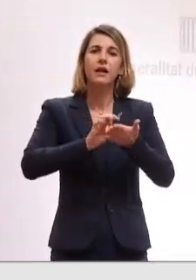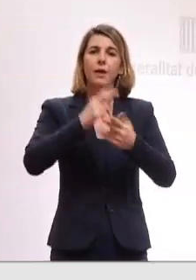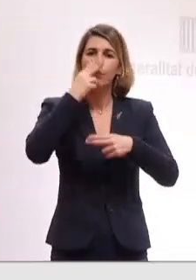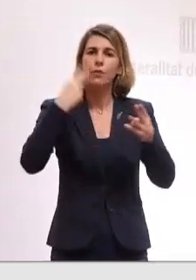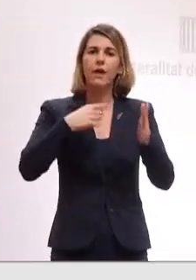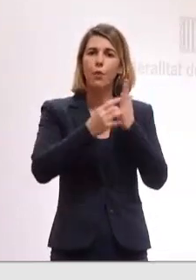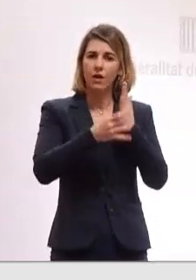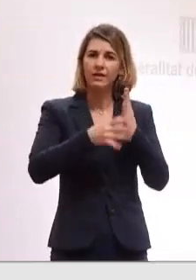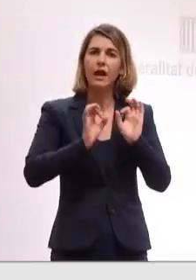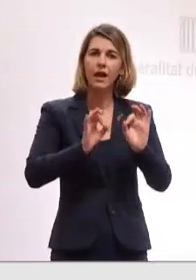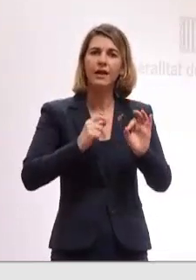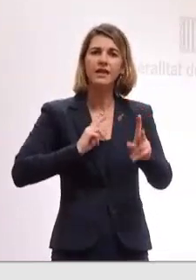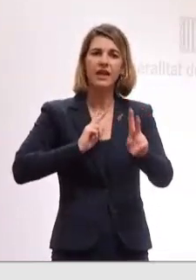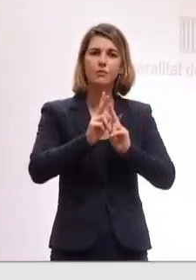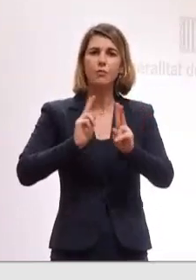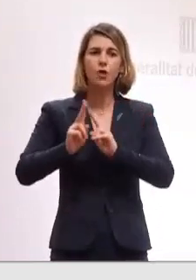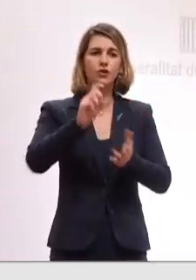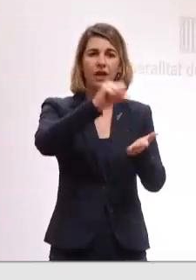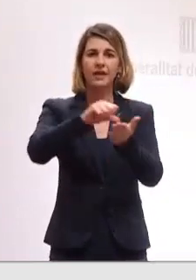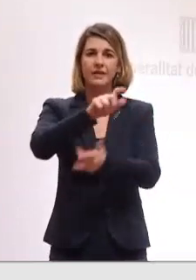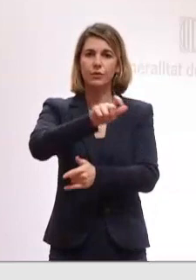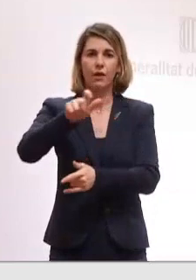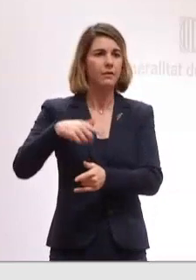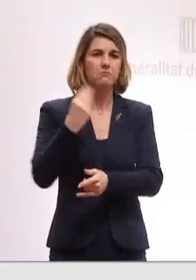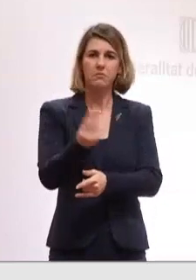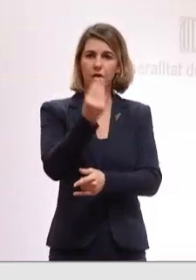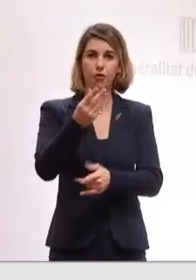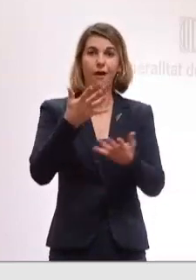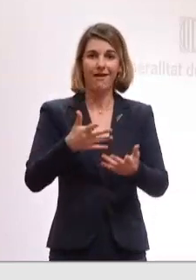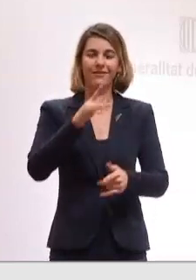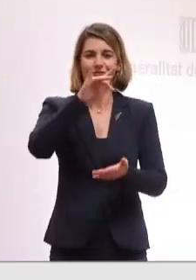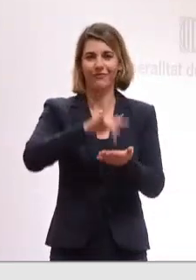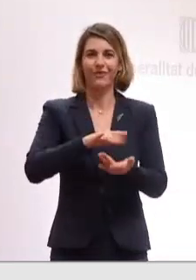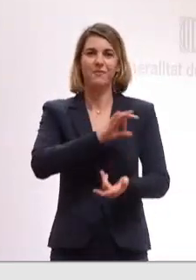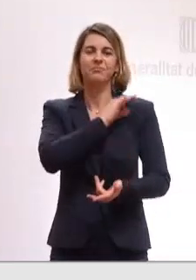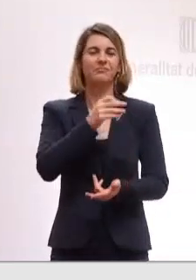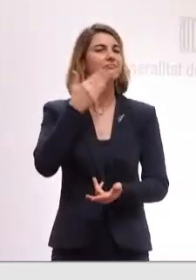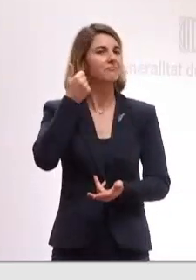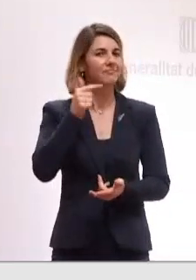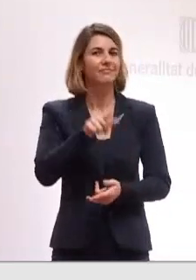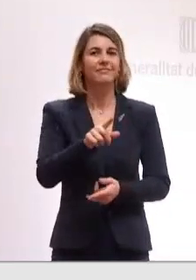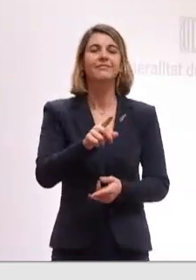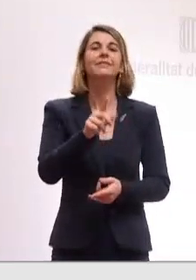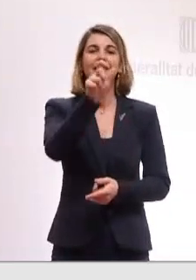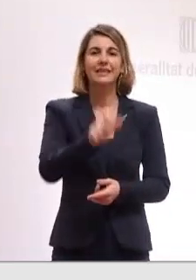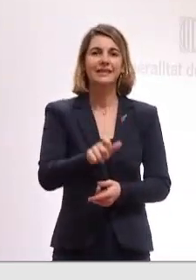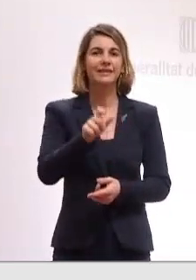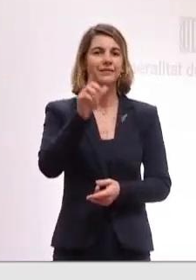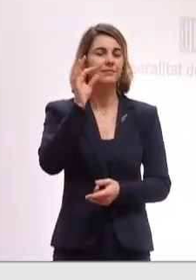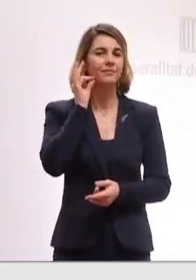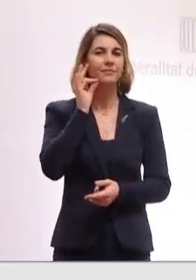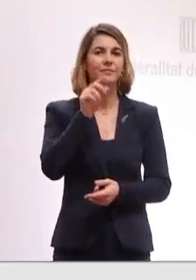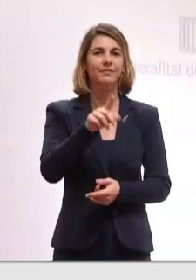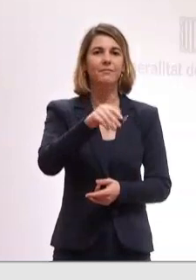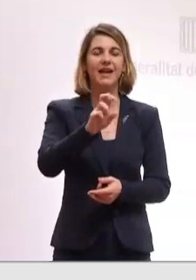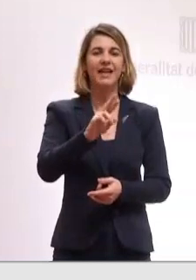de qualitat i una millor resposta al ciutadà, motius que el fan mereixedor d'una menció honorífica. Recull el premi la il·lustre senyora Maria